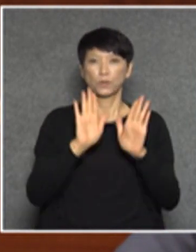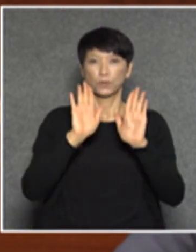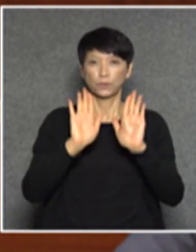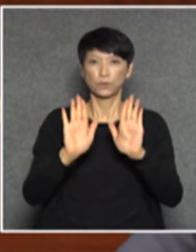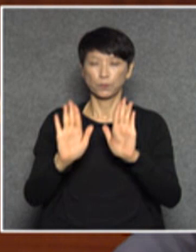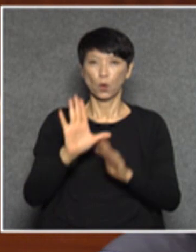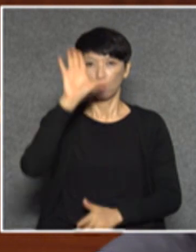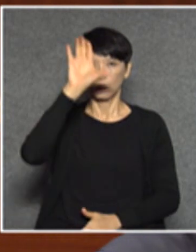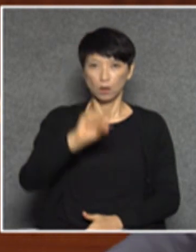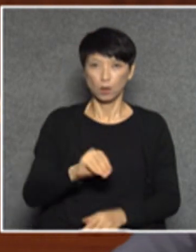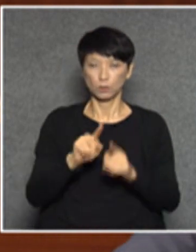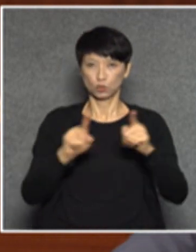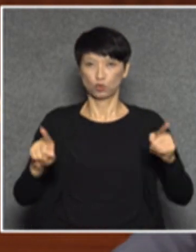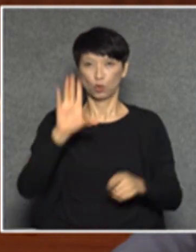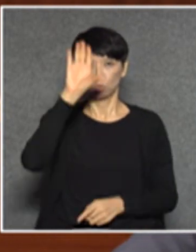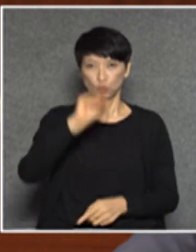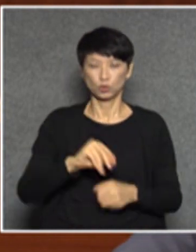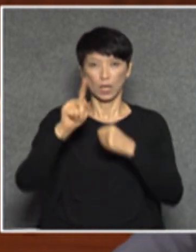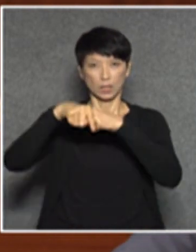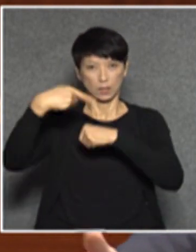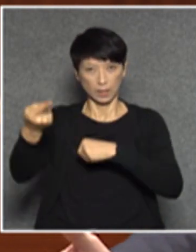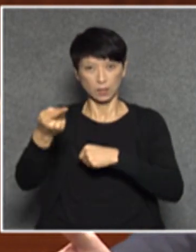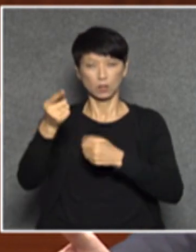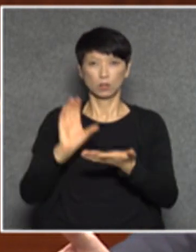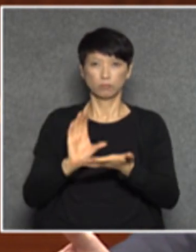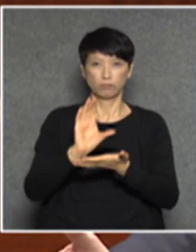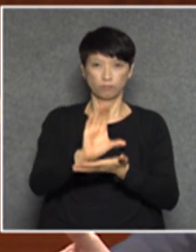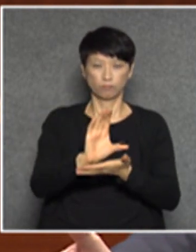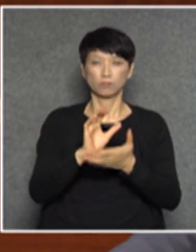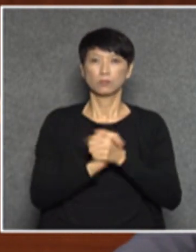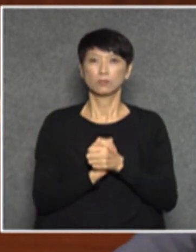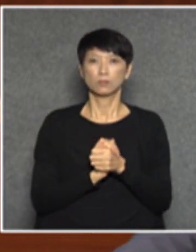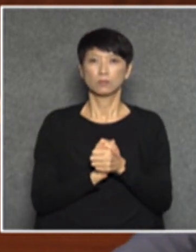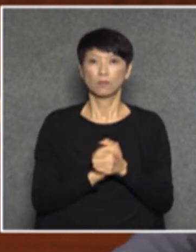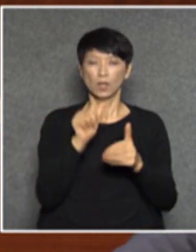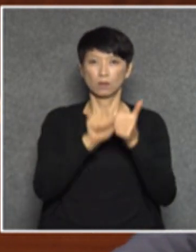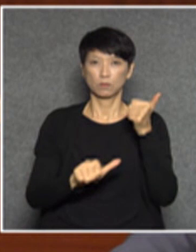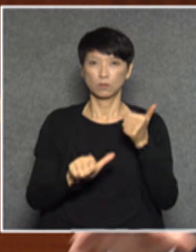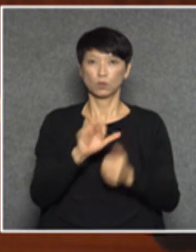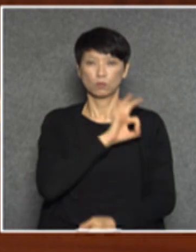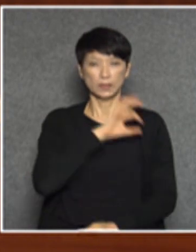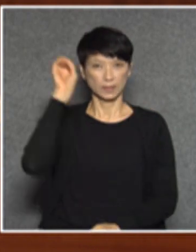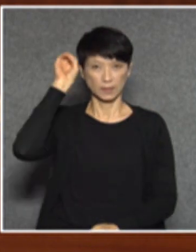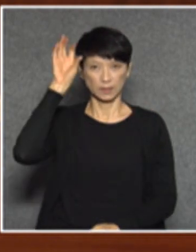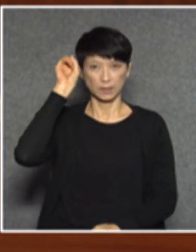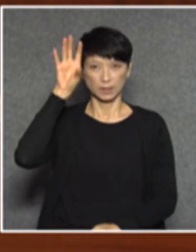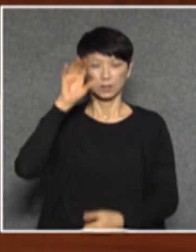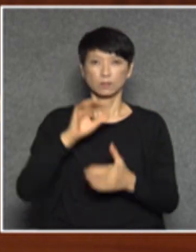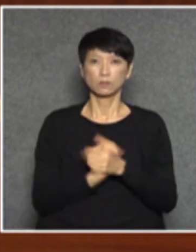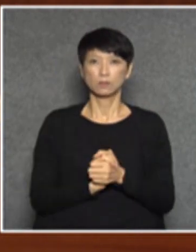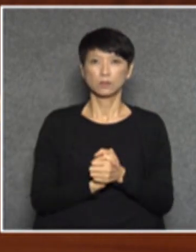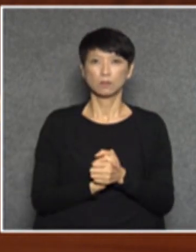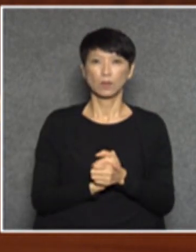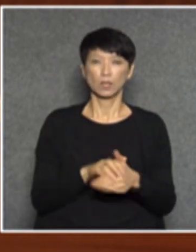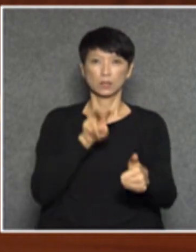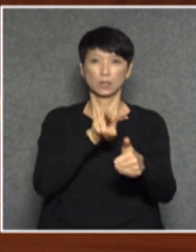園就獲得一個額外的資助。所以就這個委員會的建議來講，也不是說只是眷顧半